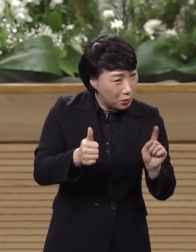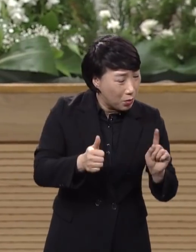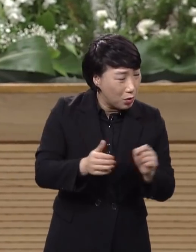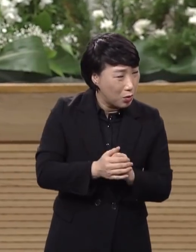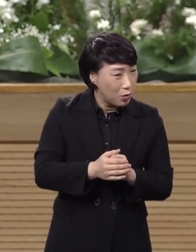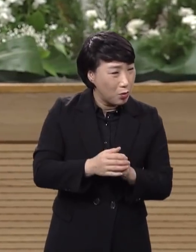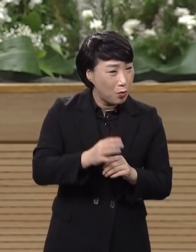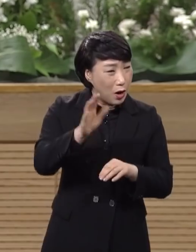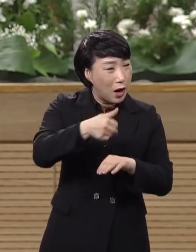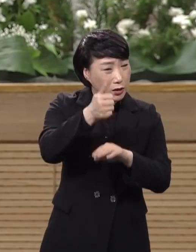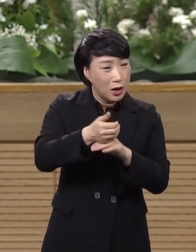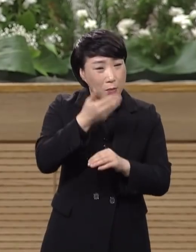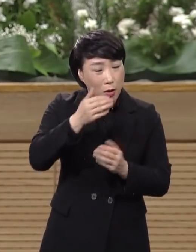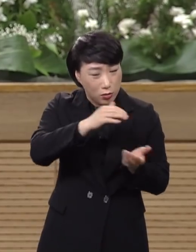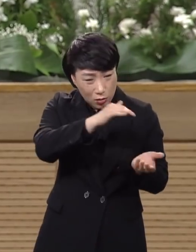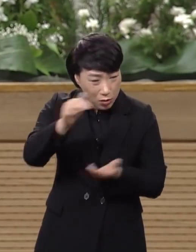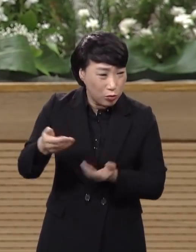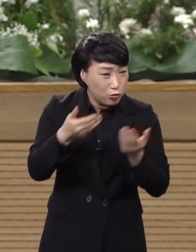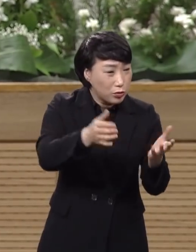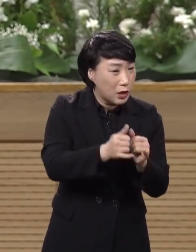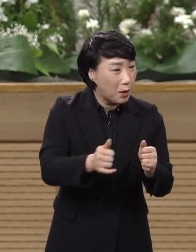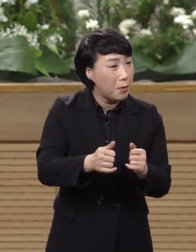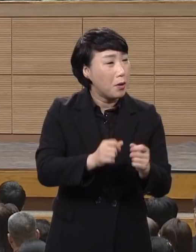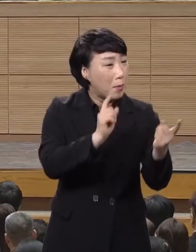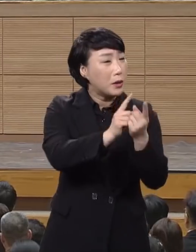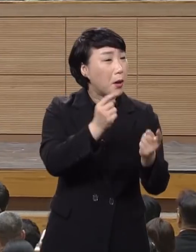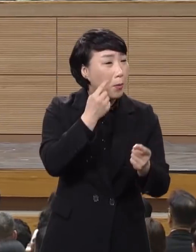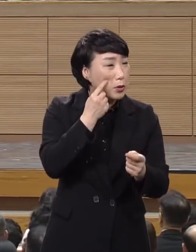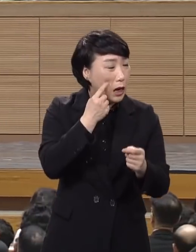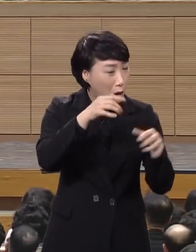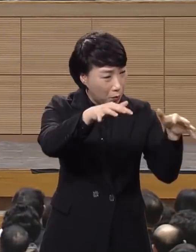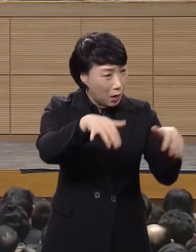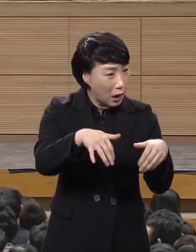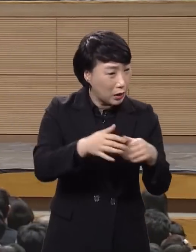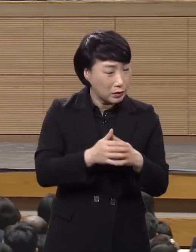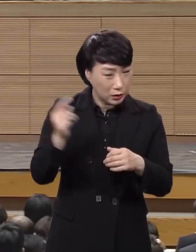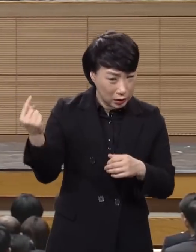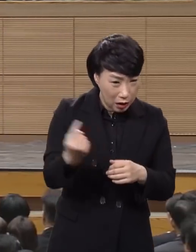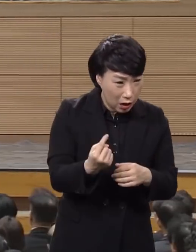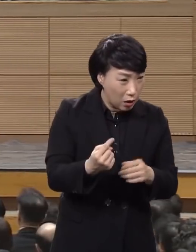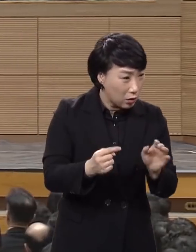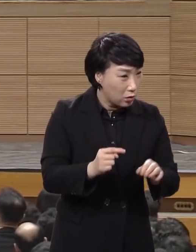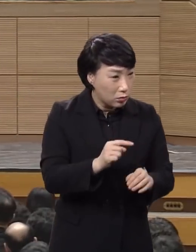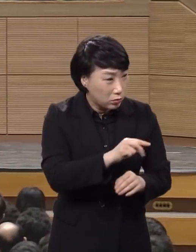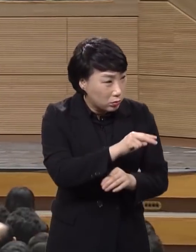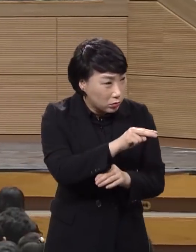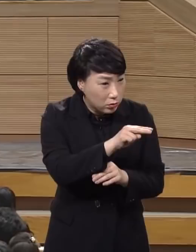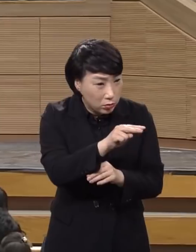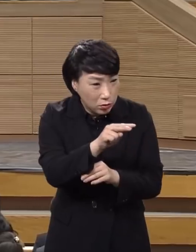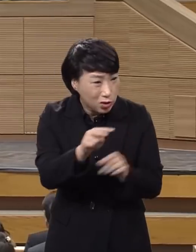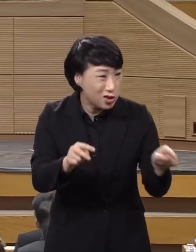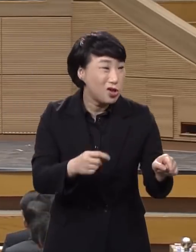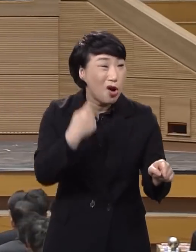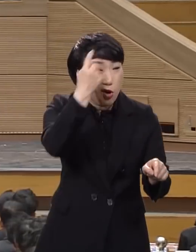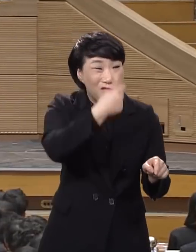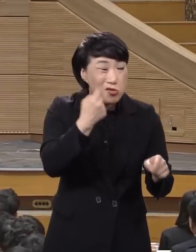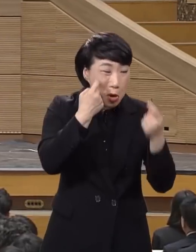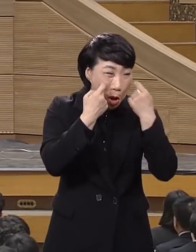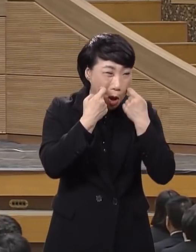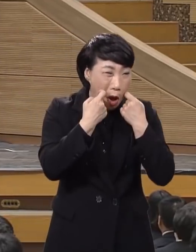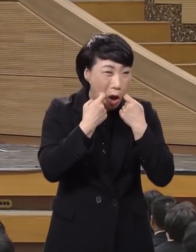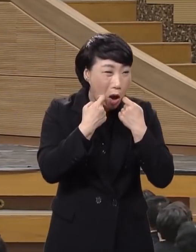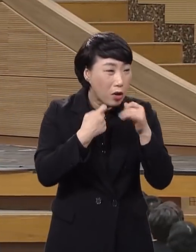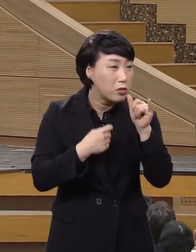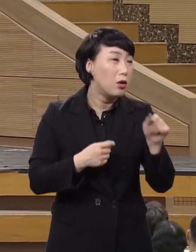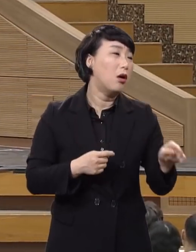왕의 진미를 먹은 사람들을 보자 해서 와서 왕의 진미를 먹은 사람을 볼 때 네가